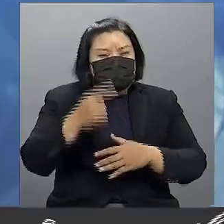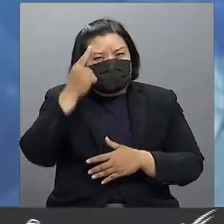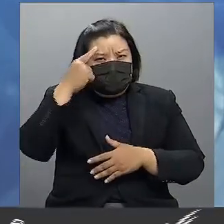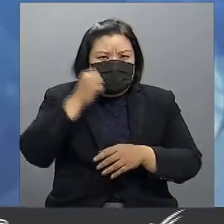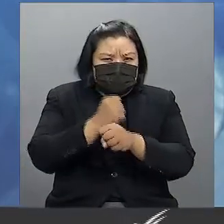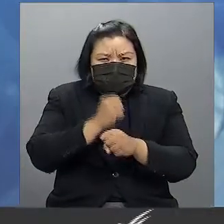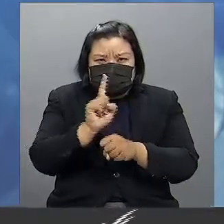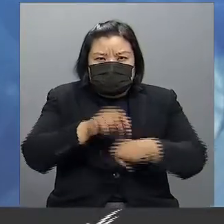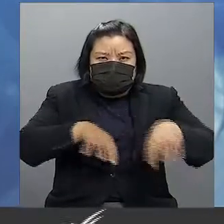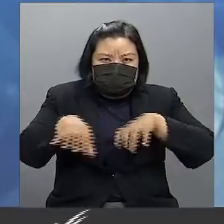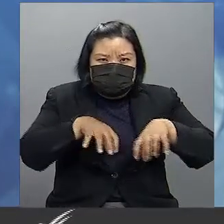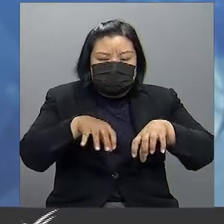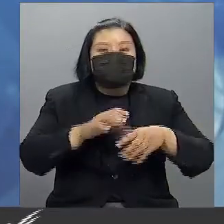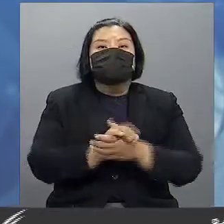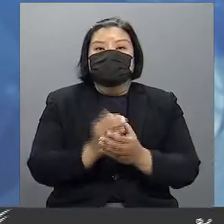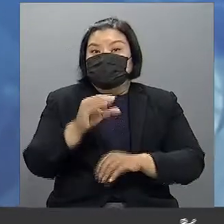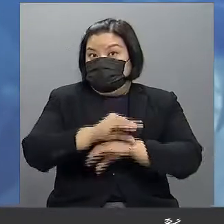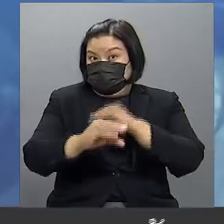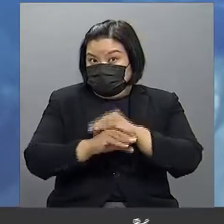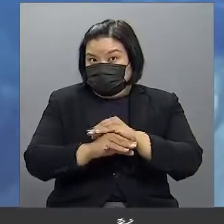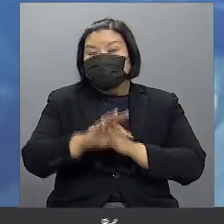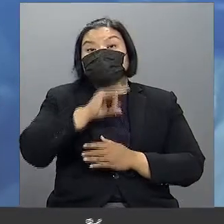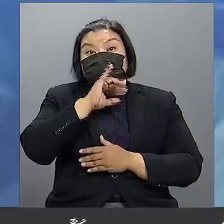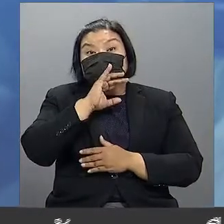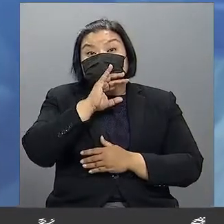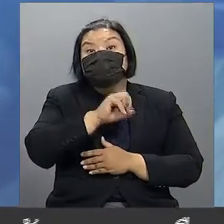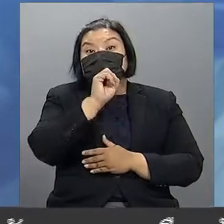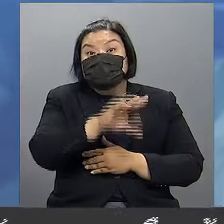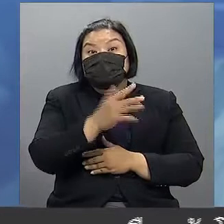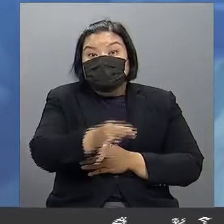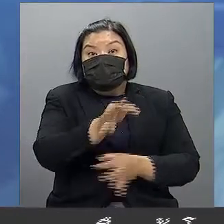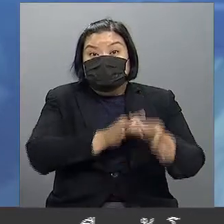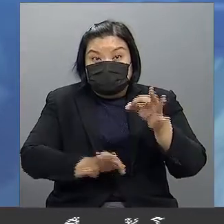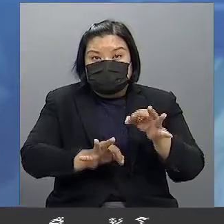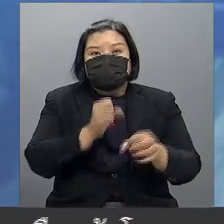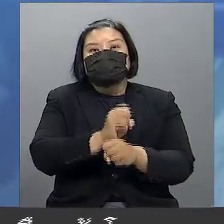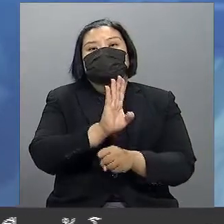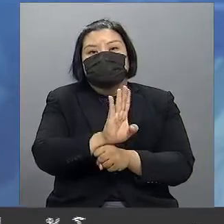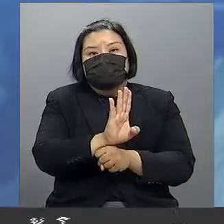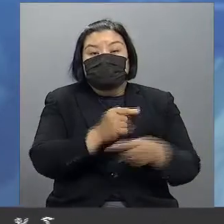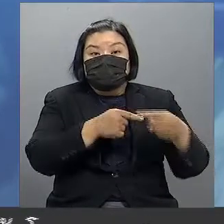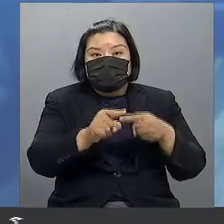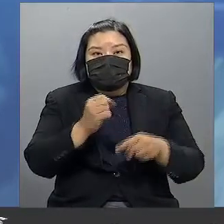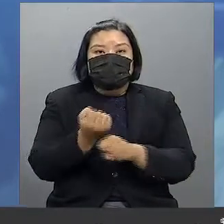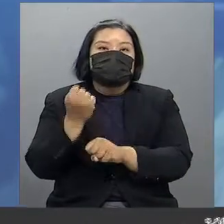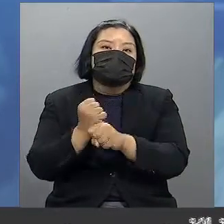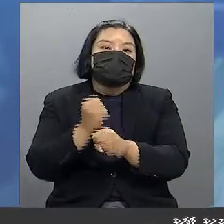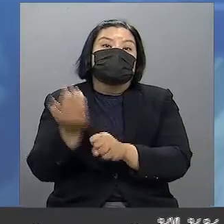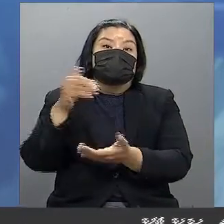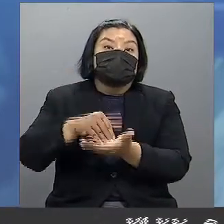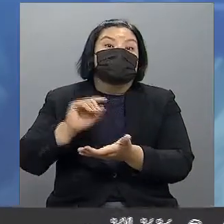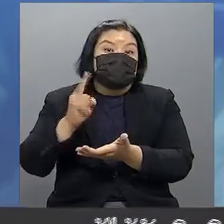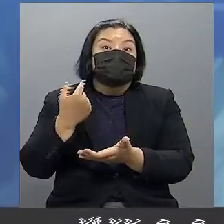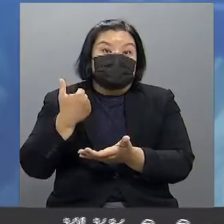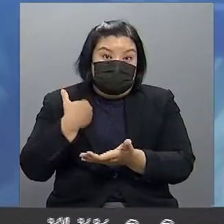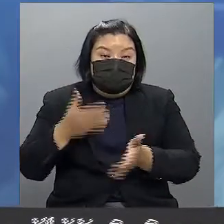ในนั้นก็คือโครงการขยะแลกบุญรับบริจาคขยะพลาสติกและนำมาใช้ใหม่ด้วยการผลิตบล็อกปูถนนและสิ่งของ